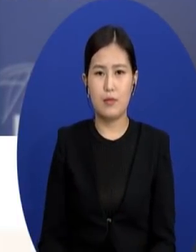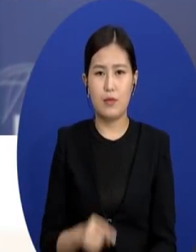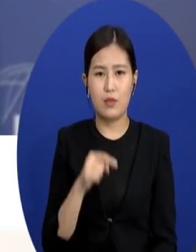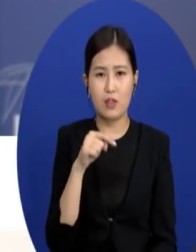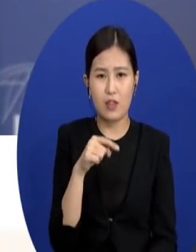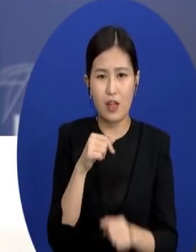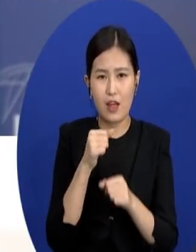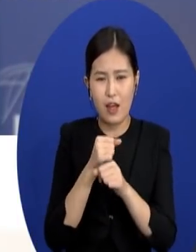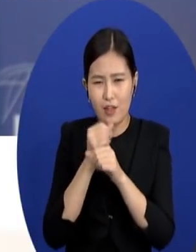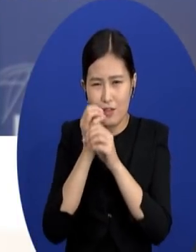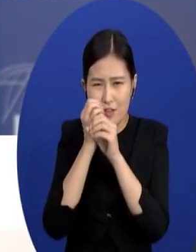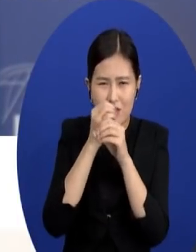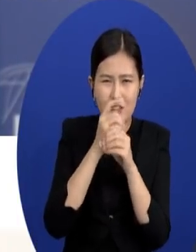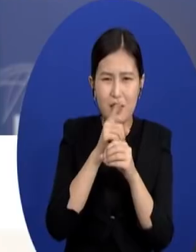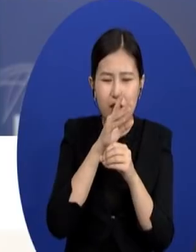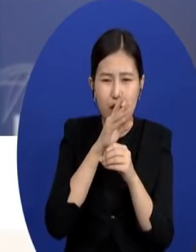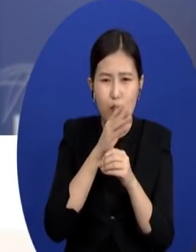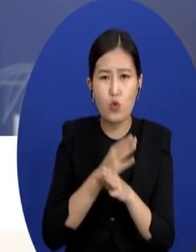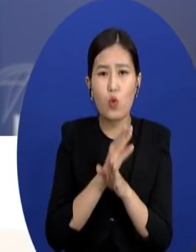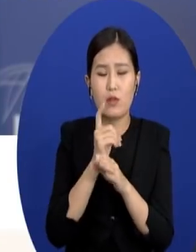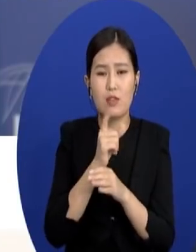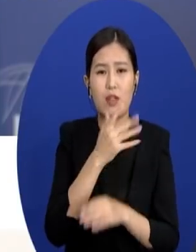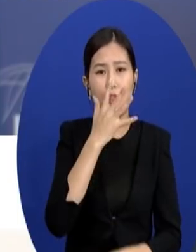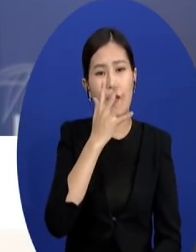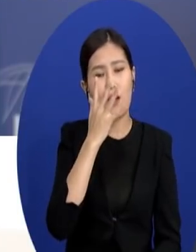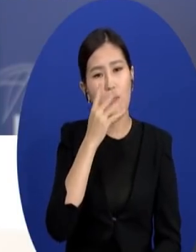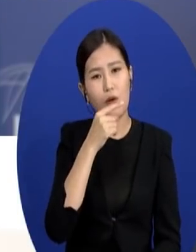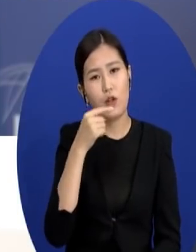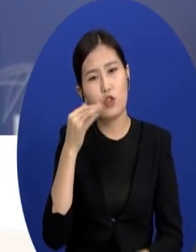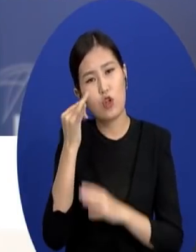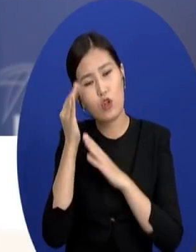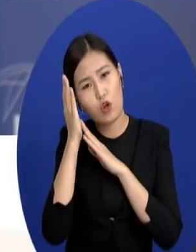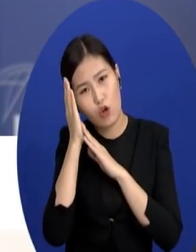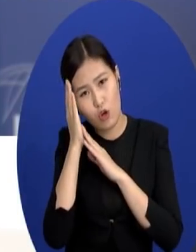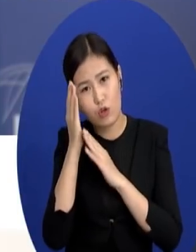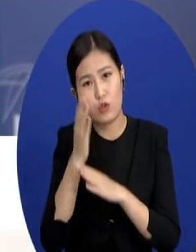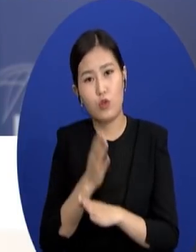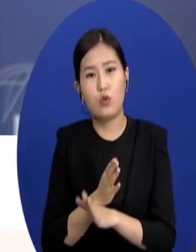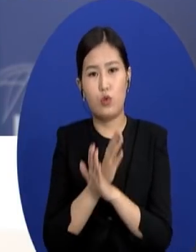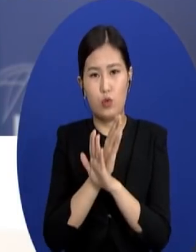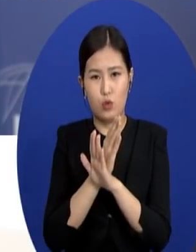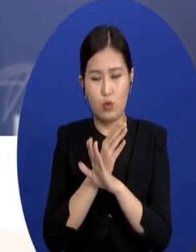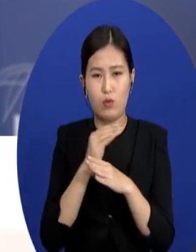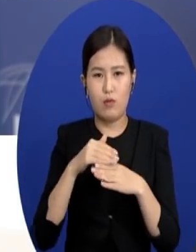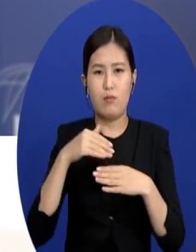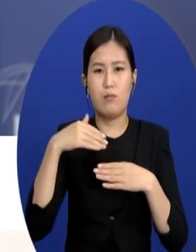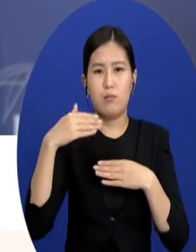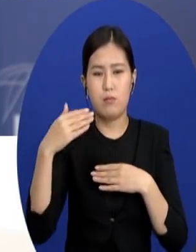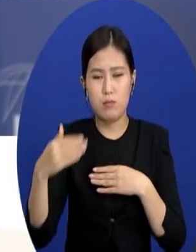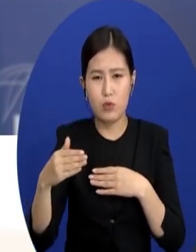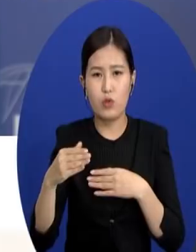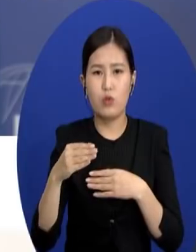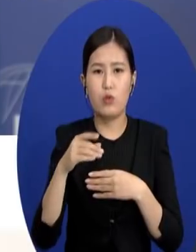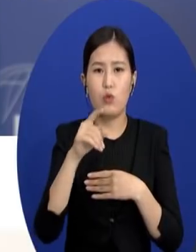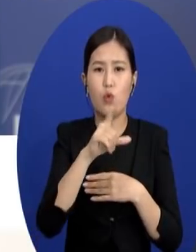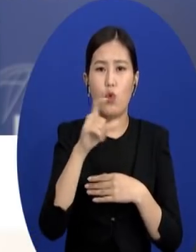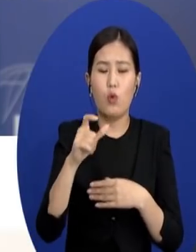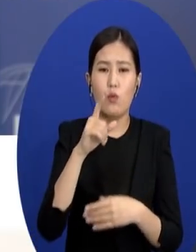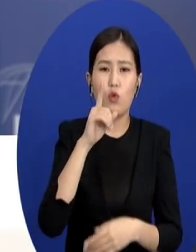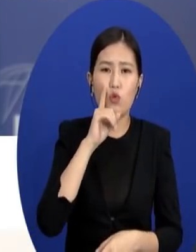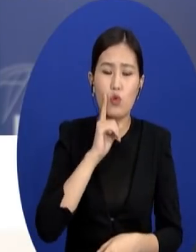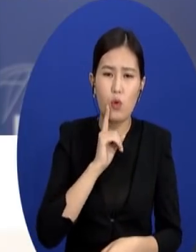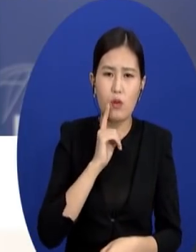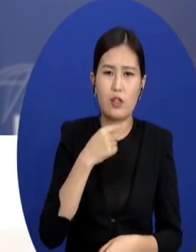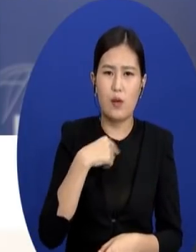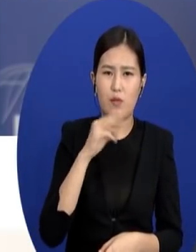хоногийн хооронд одоо явагдаж дуусаад тэрнээс цааш бол үндсэн үйл ажиллагаа бусад одоо зэрлэлт үйлгийн хүмүүс сайн